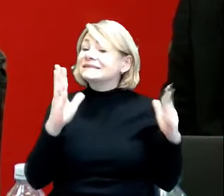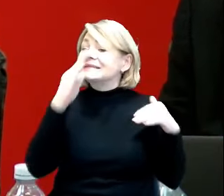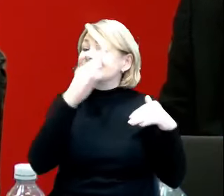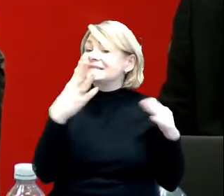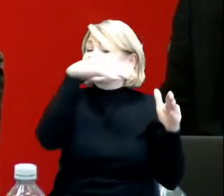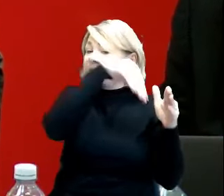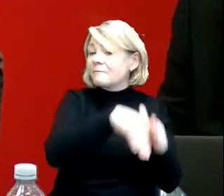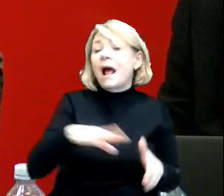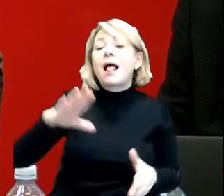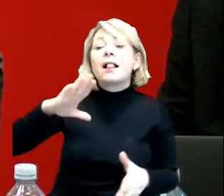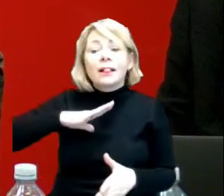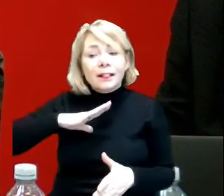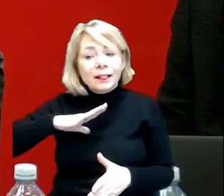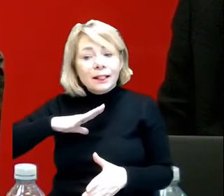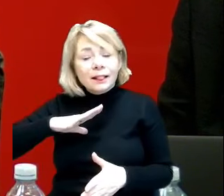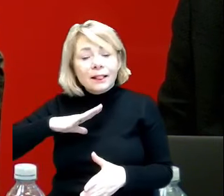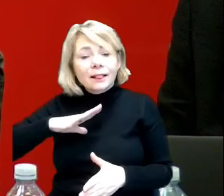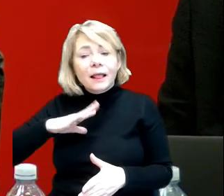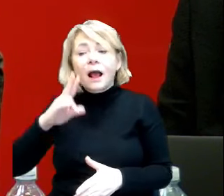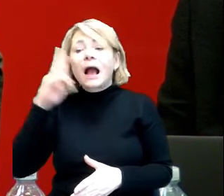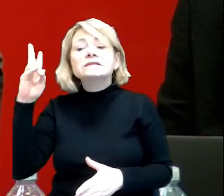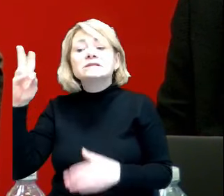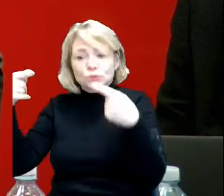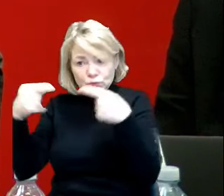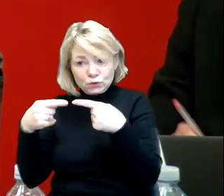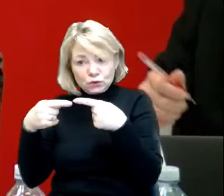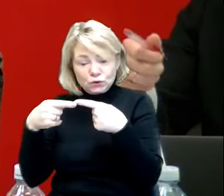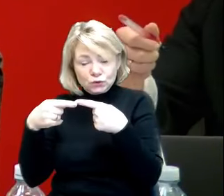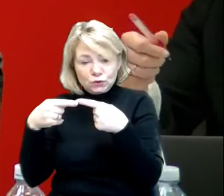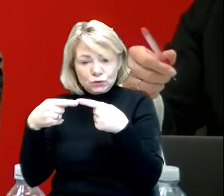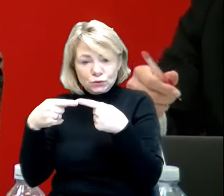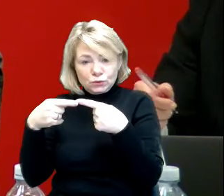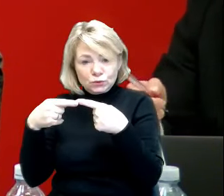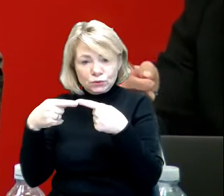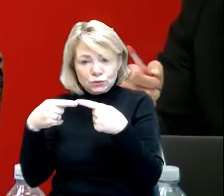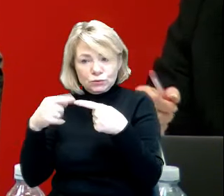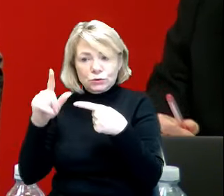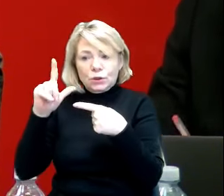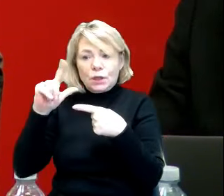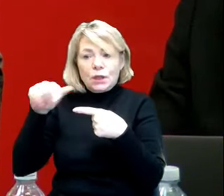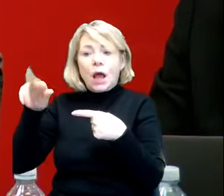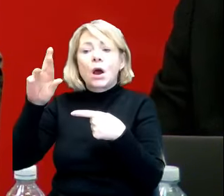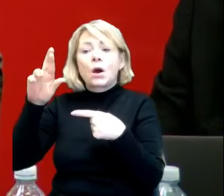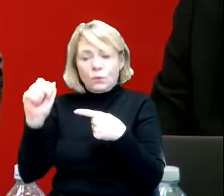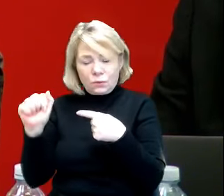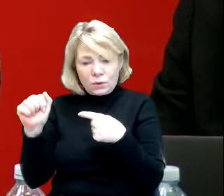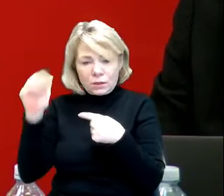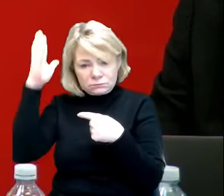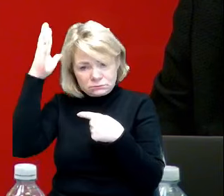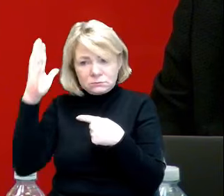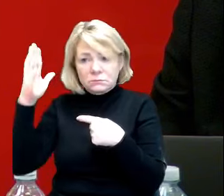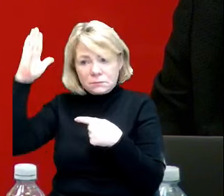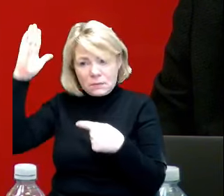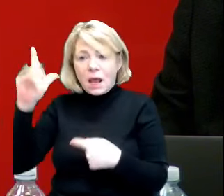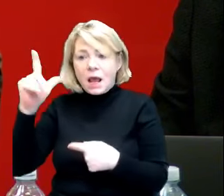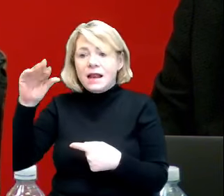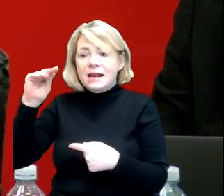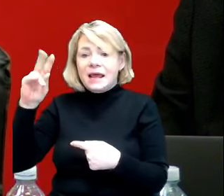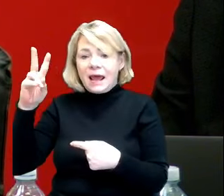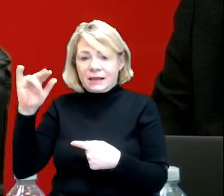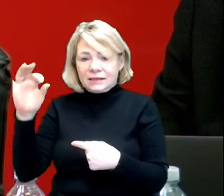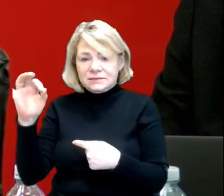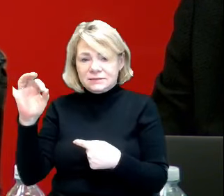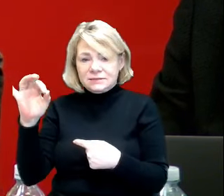prašau a kas už laura vaisiauskė saulius liekis taip